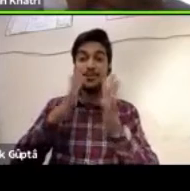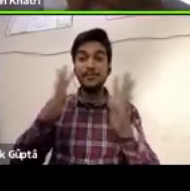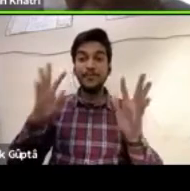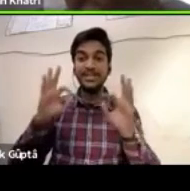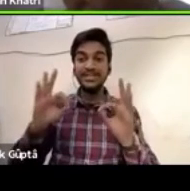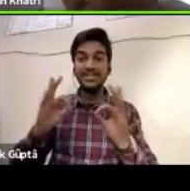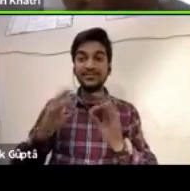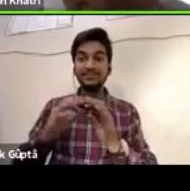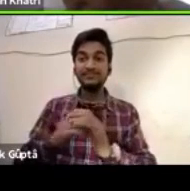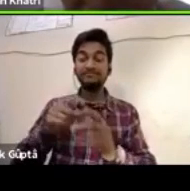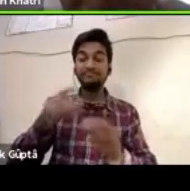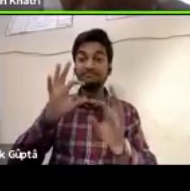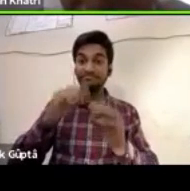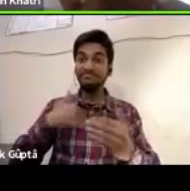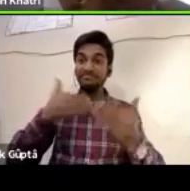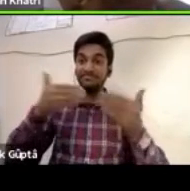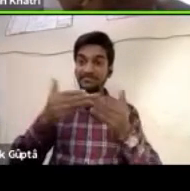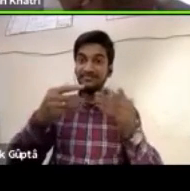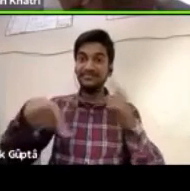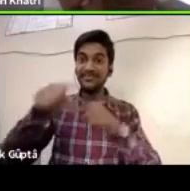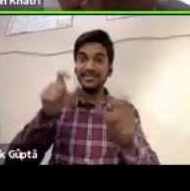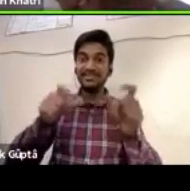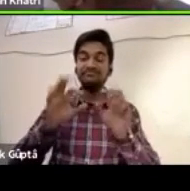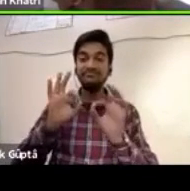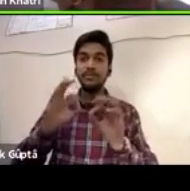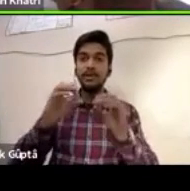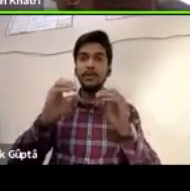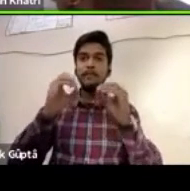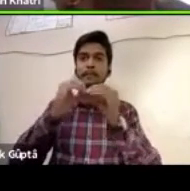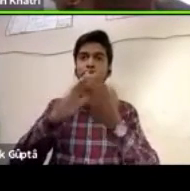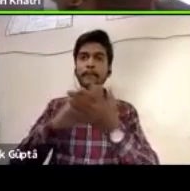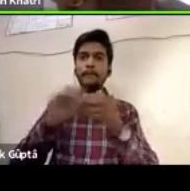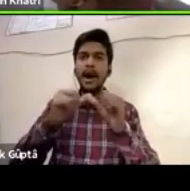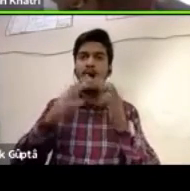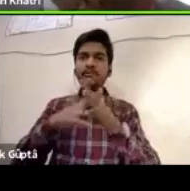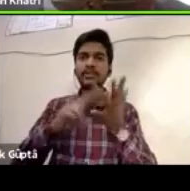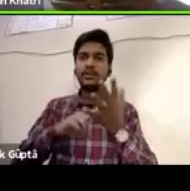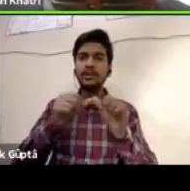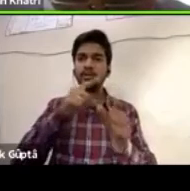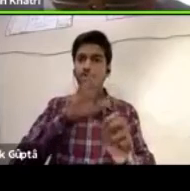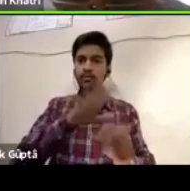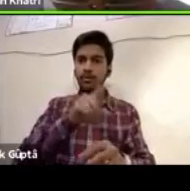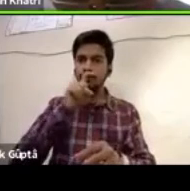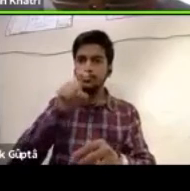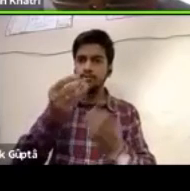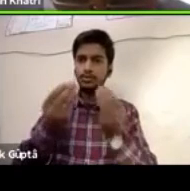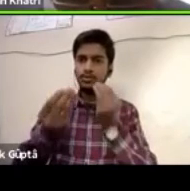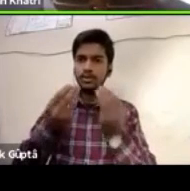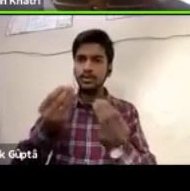nice meeting you. Bhavna, any thoughts from you, Bhavna or Dr. Jitendra Agarwal?